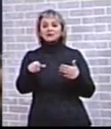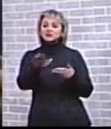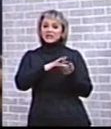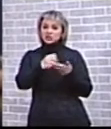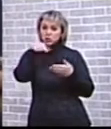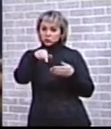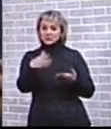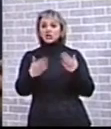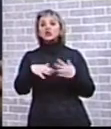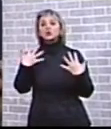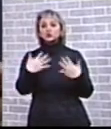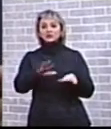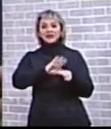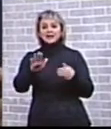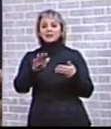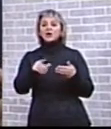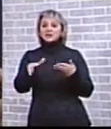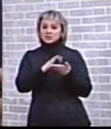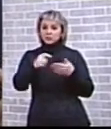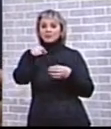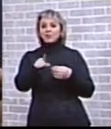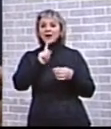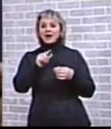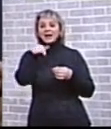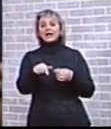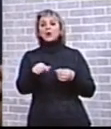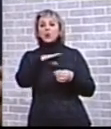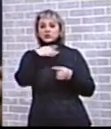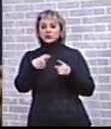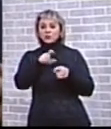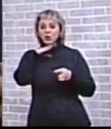свою емкость, или уже на грани исчерпания. Очень много